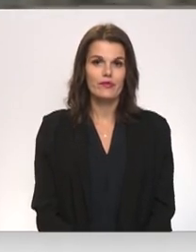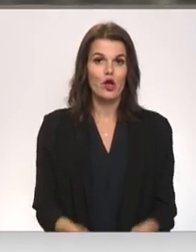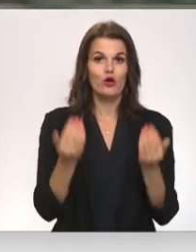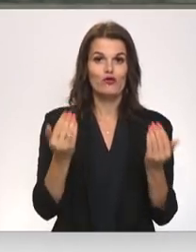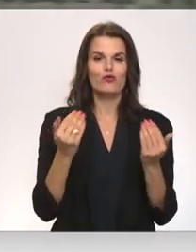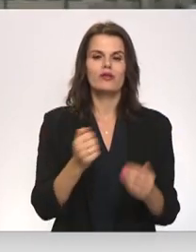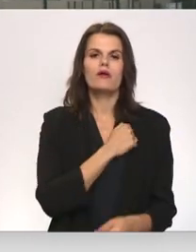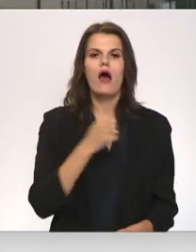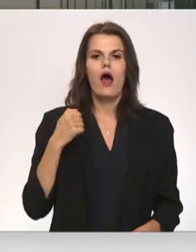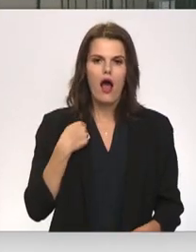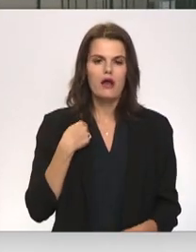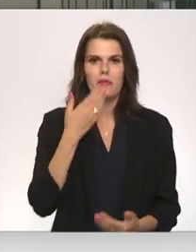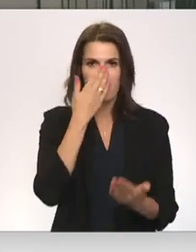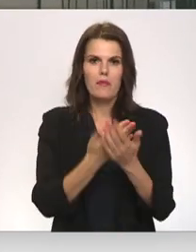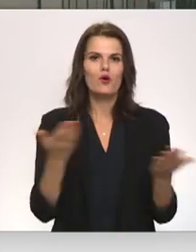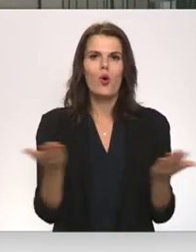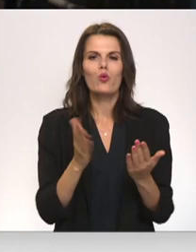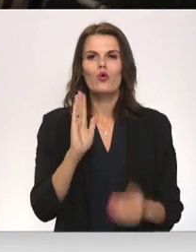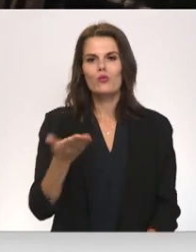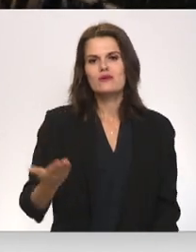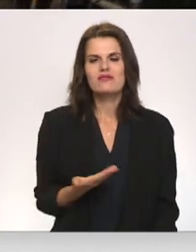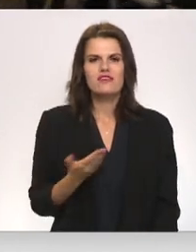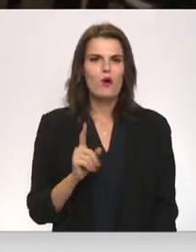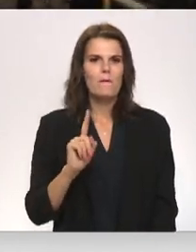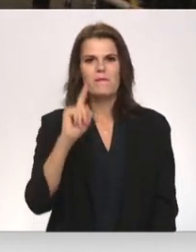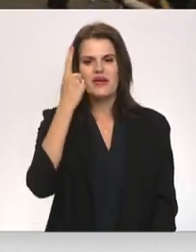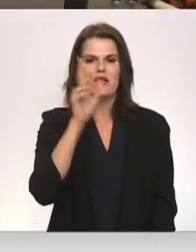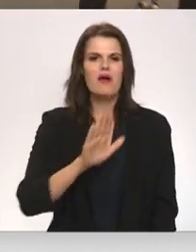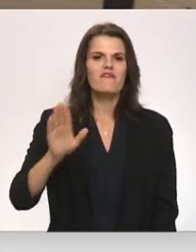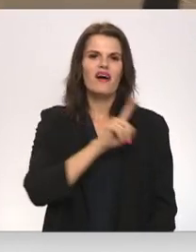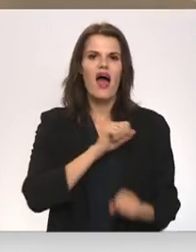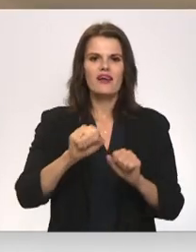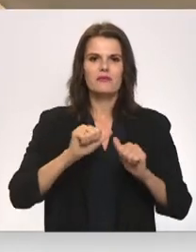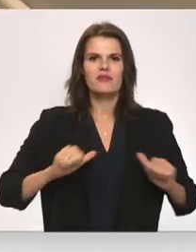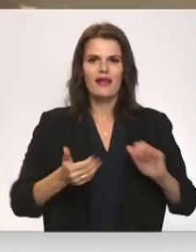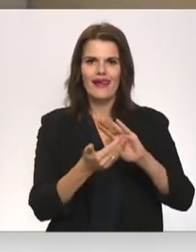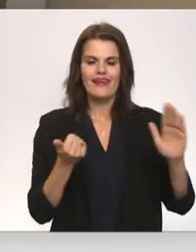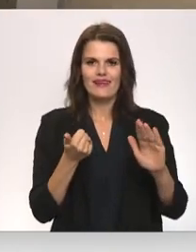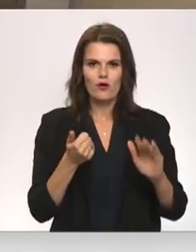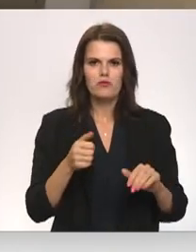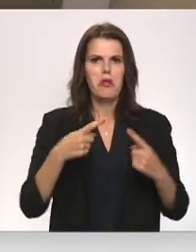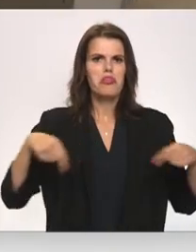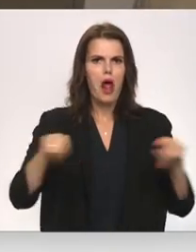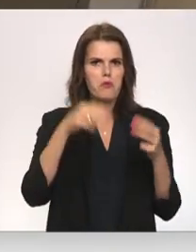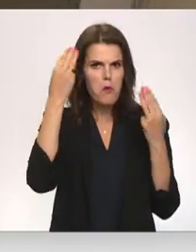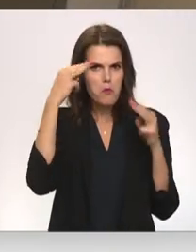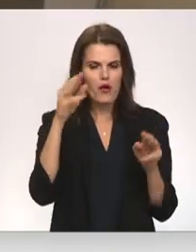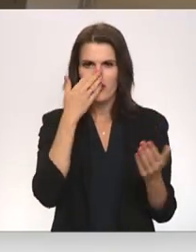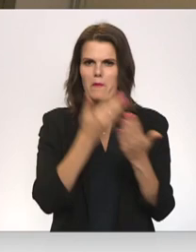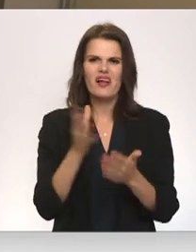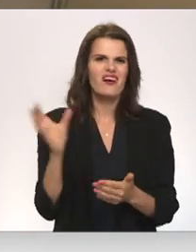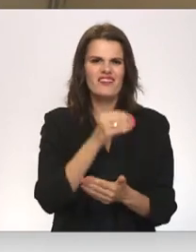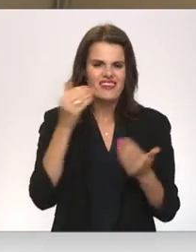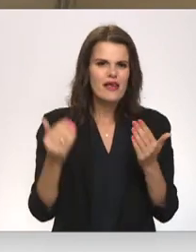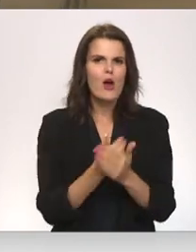Šodien bruņotie spēki rāda, kur dzīvos pirmie Valsts aizsardzības dienestā iesauktie. Telpas modernas. Mums tiek parādīts viss